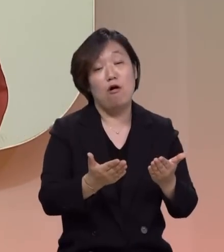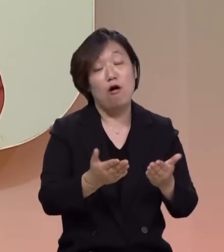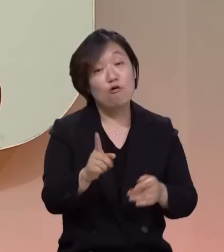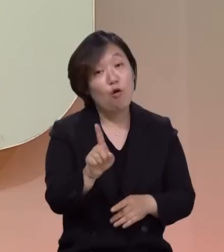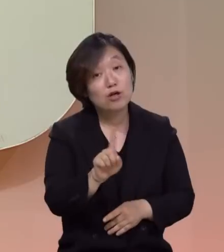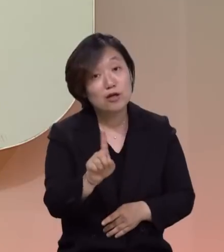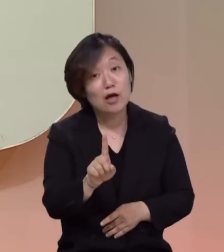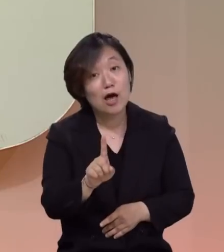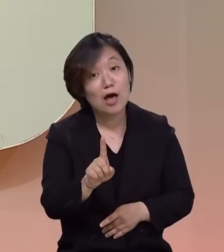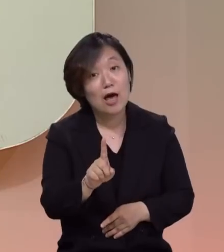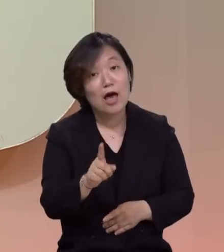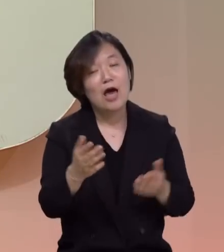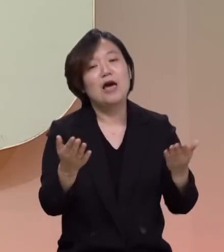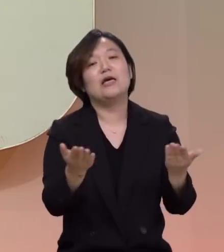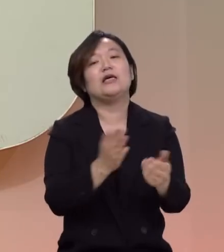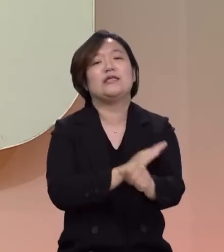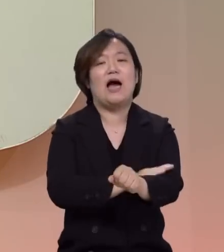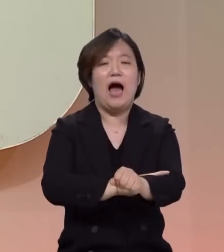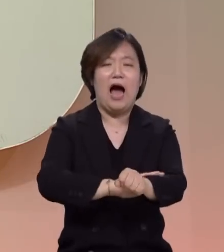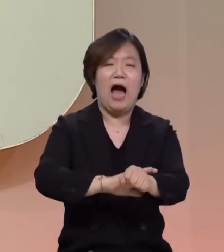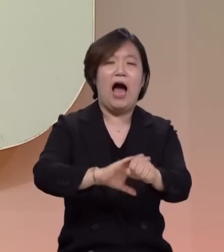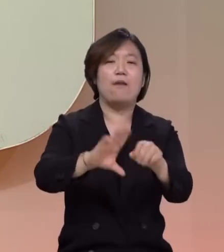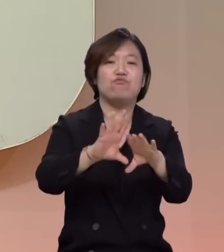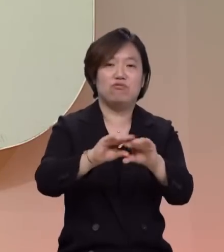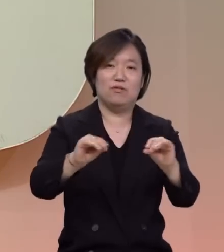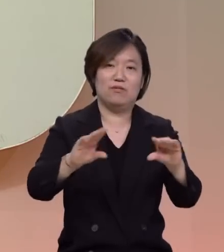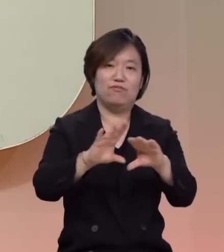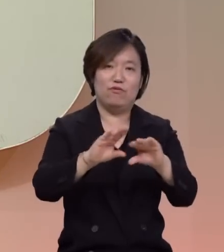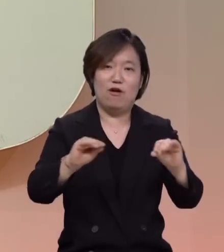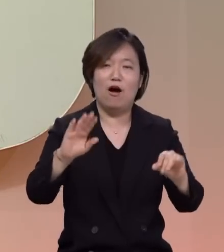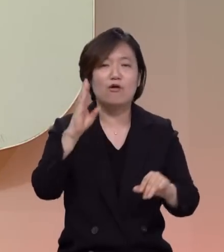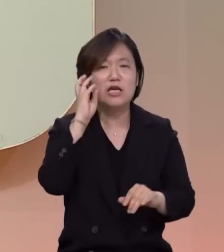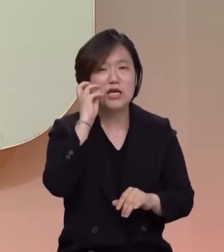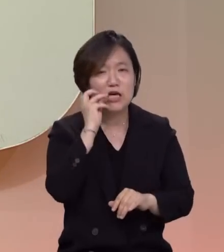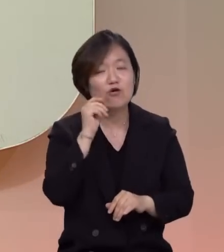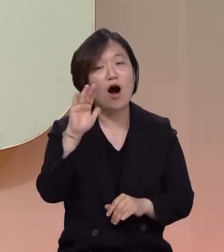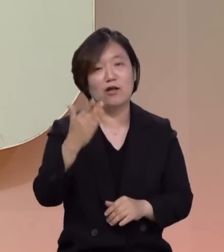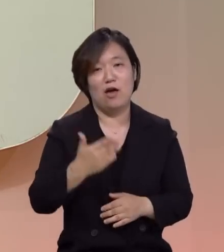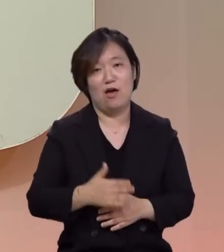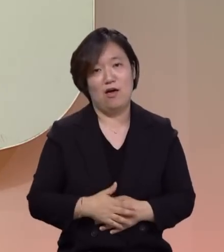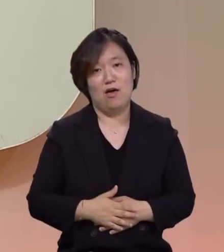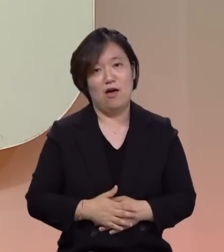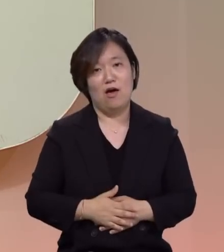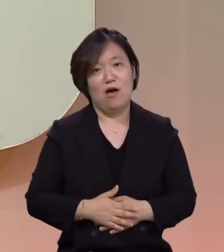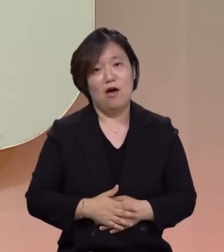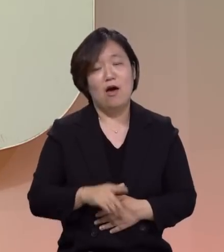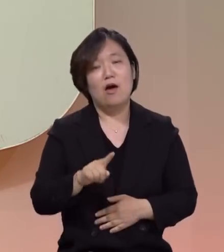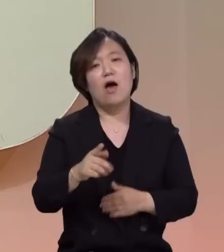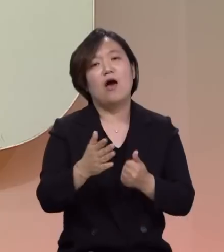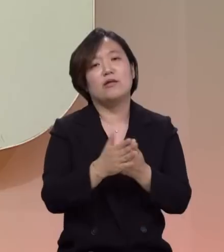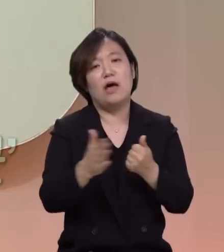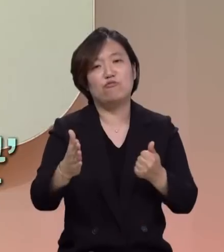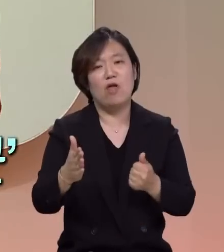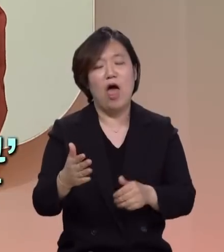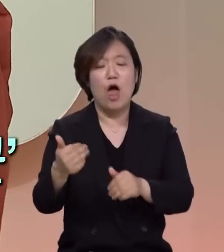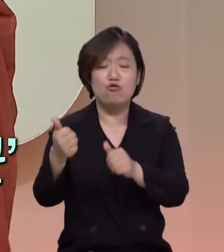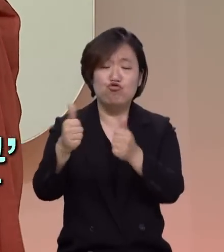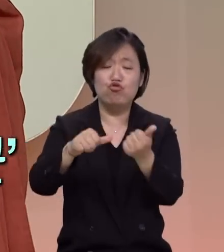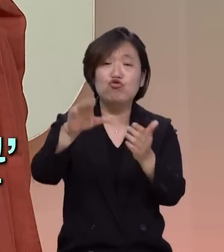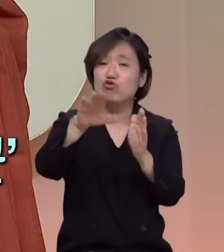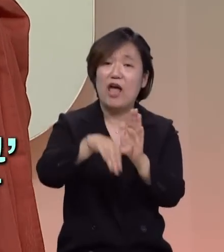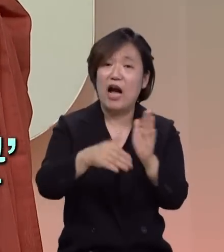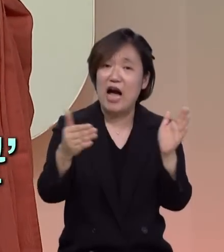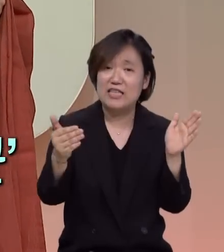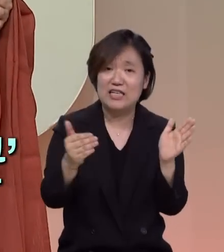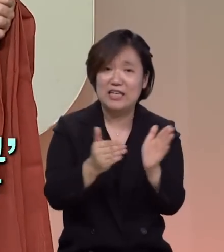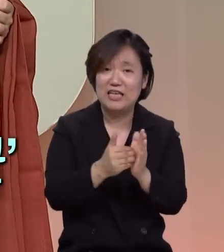일이 술술술 풀려나가면서 마지막까지 마지막까지 그 복주머니를